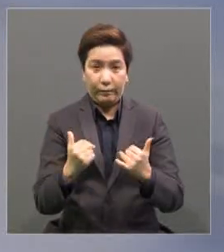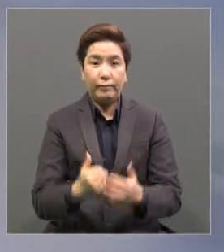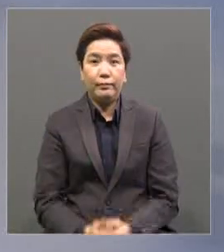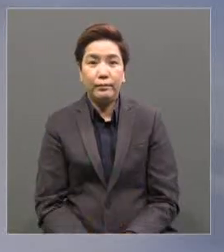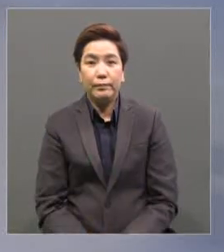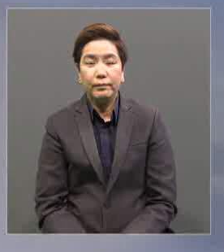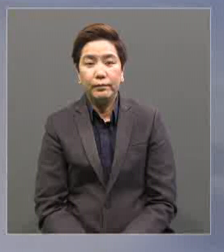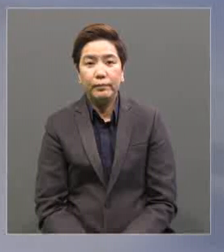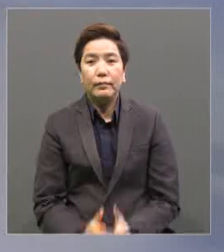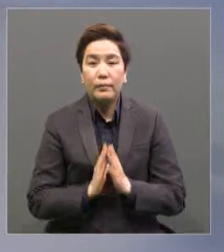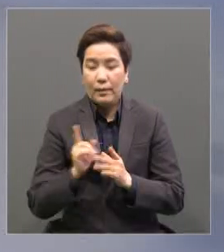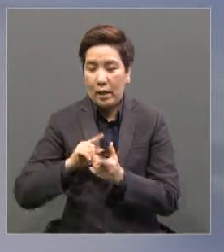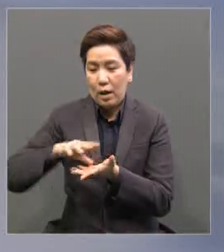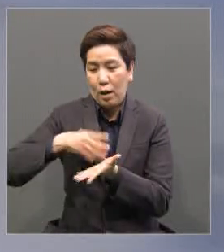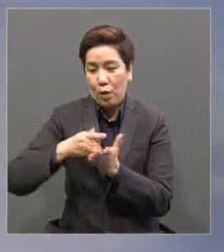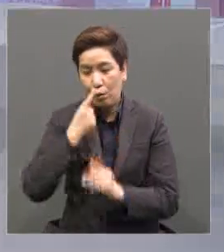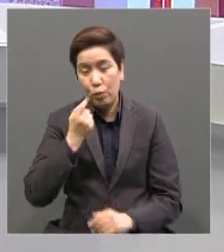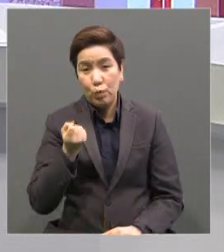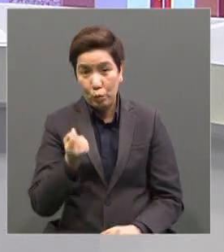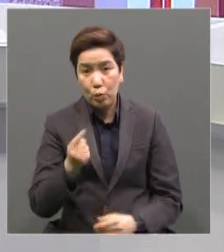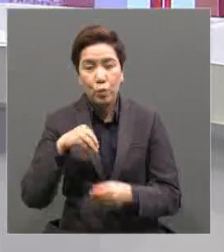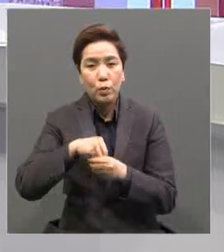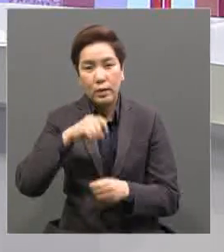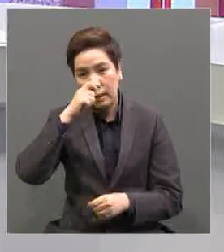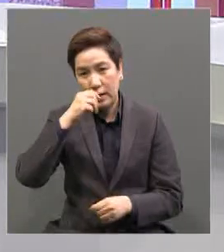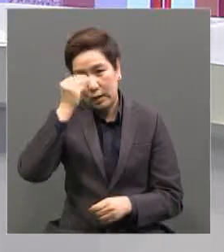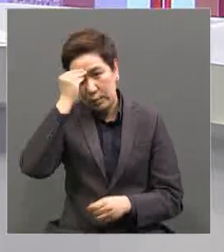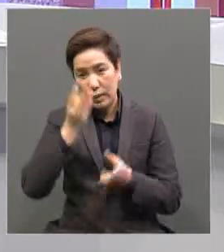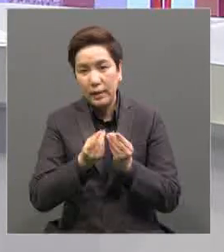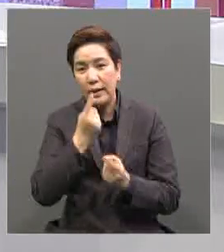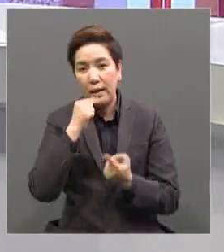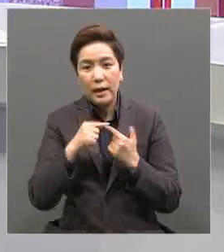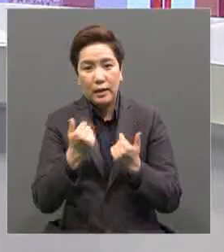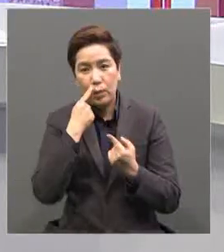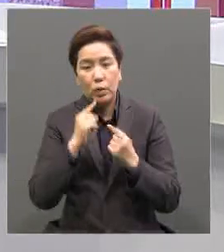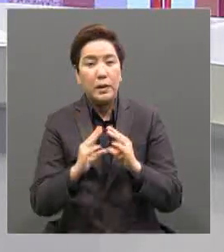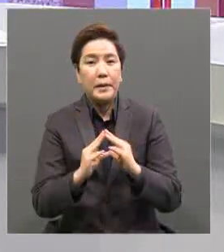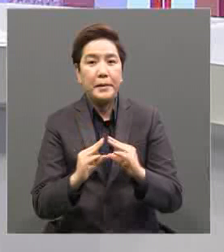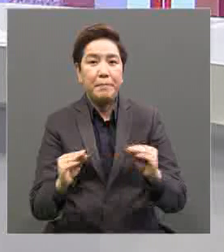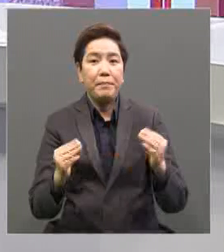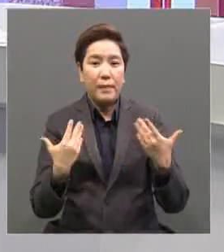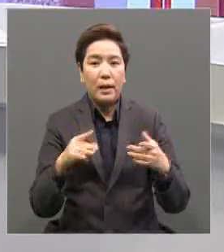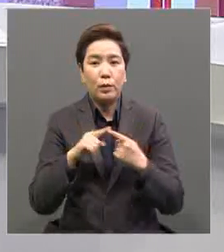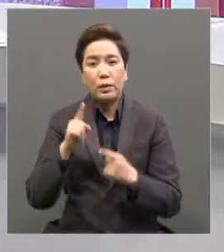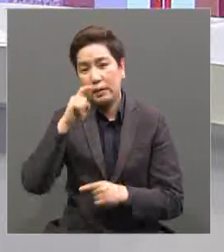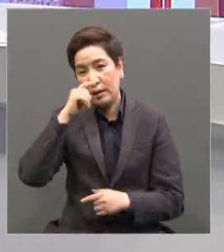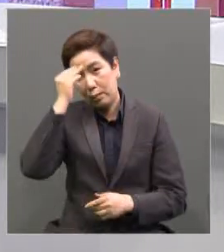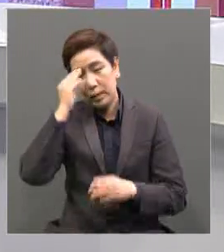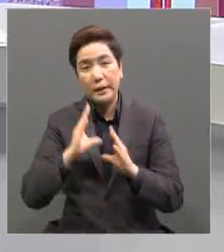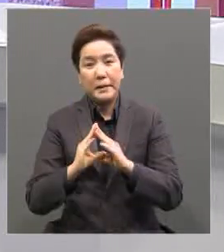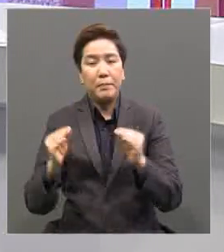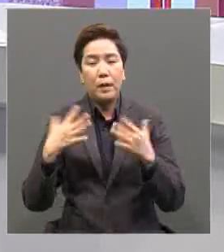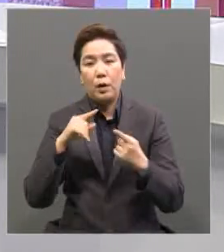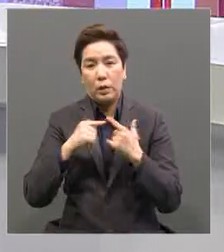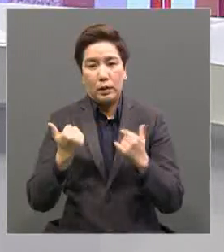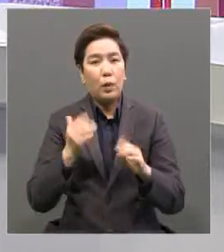ครับขอบคุณคุณวรพัฒน์นะครับก็รายงานสดมาจากสนามไทยญี่ปุ่นดินแดงนะครับตอนนี้เริ่มเงียบสงบแล้วที่ไทยญี่ปุ่นดินแดงนะครับตอนนี้หล